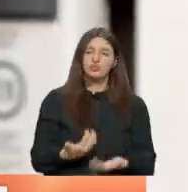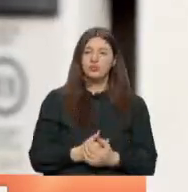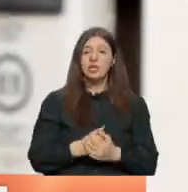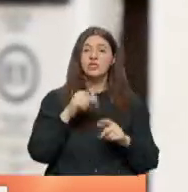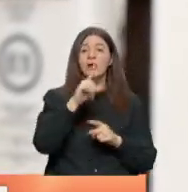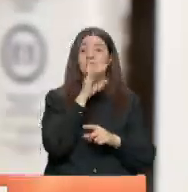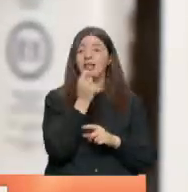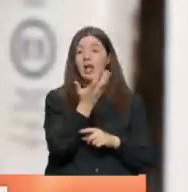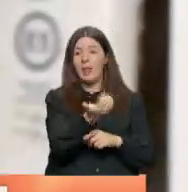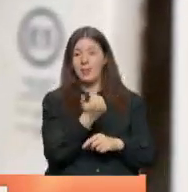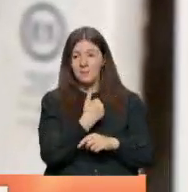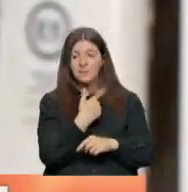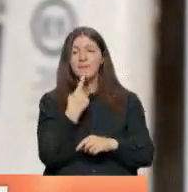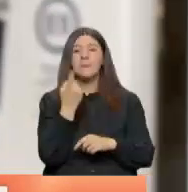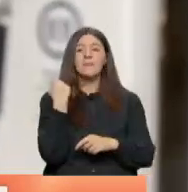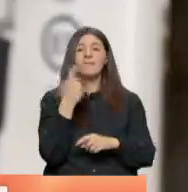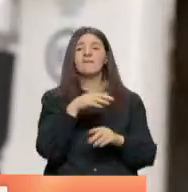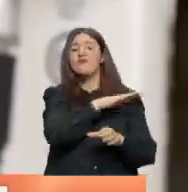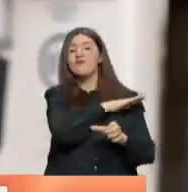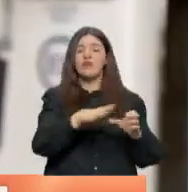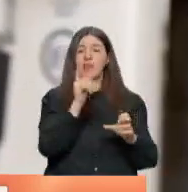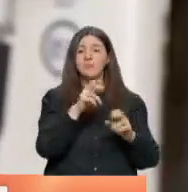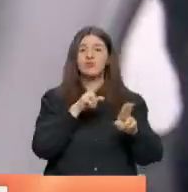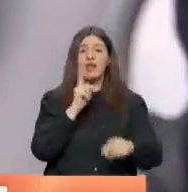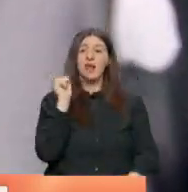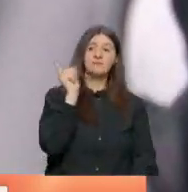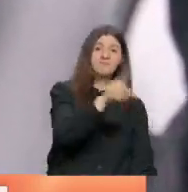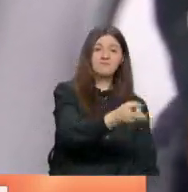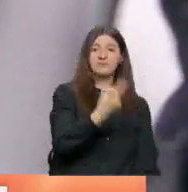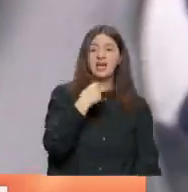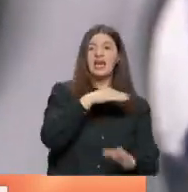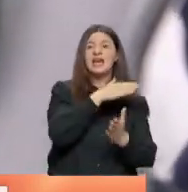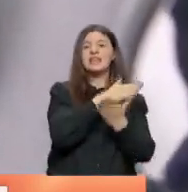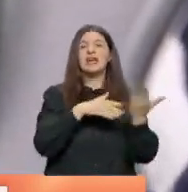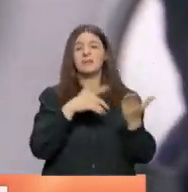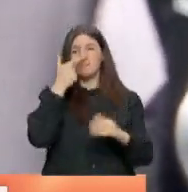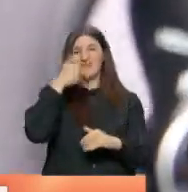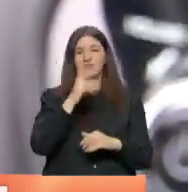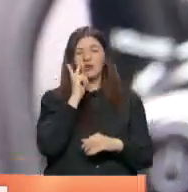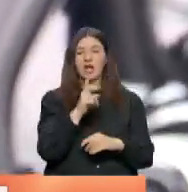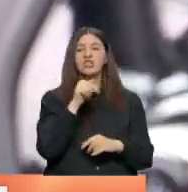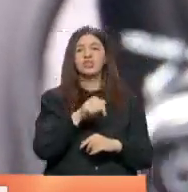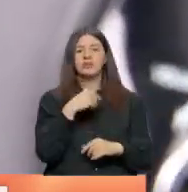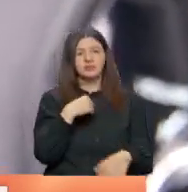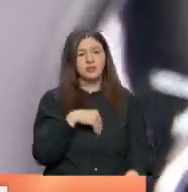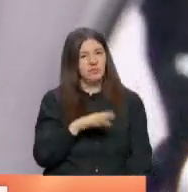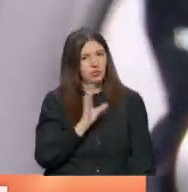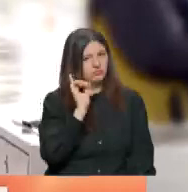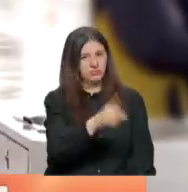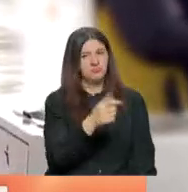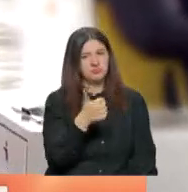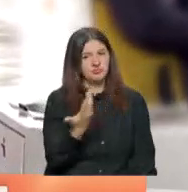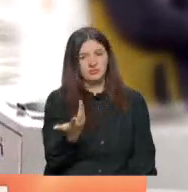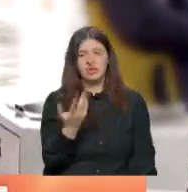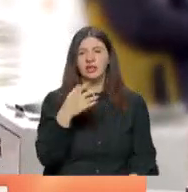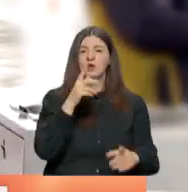Şimdi 150 liralık aldım. Geçen sene depoyu fulleyip Çanakkale'ye gittim yarım depo benzinle. Şimdi zannetmiyorum gidebileceğimizi.